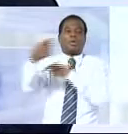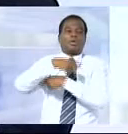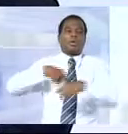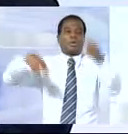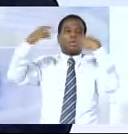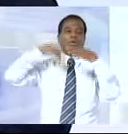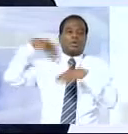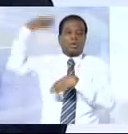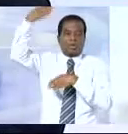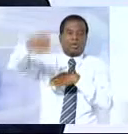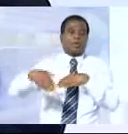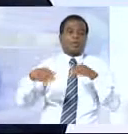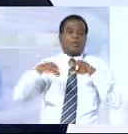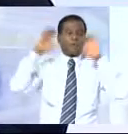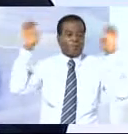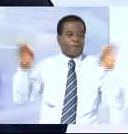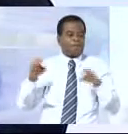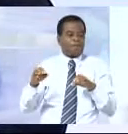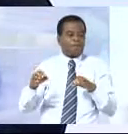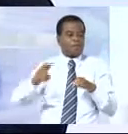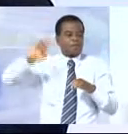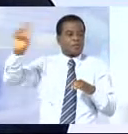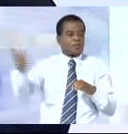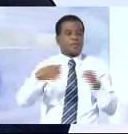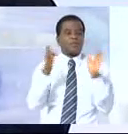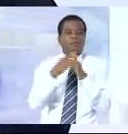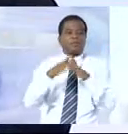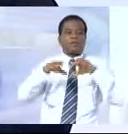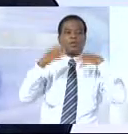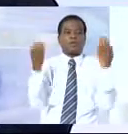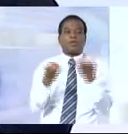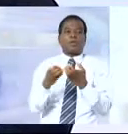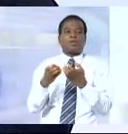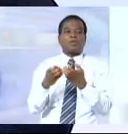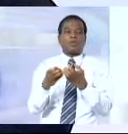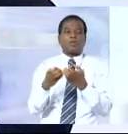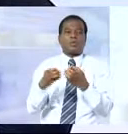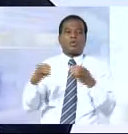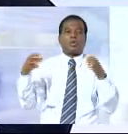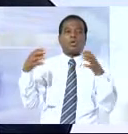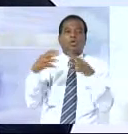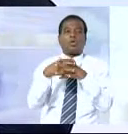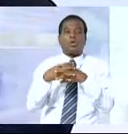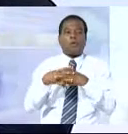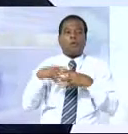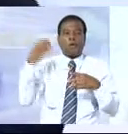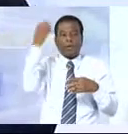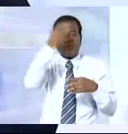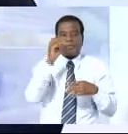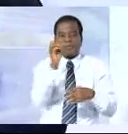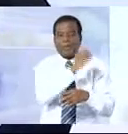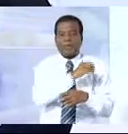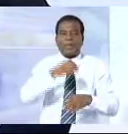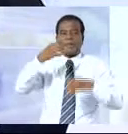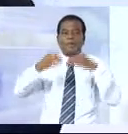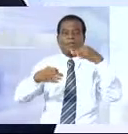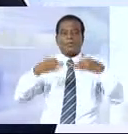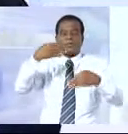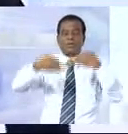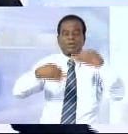reviendrons dans nos prochaines éditions. La 12e réunion du comité conjoint UEMOA-CEDEAO de gestion du tarif